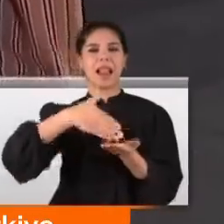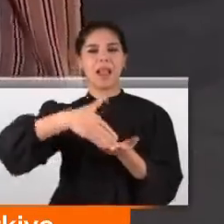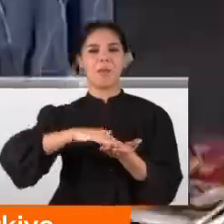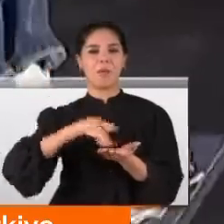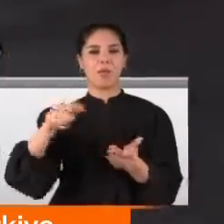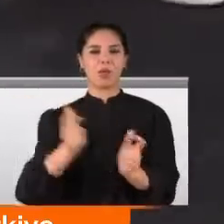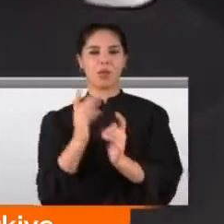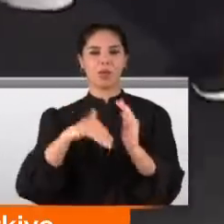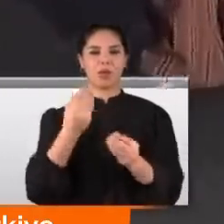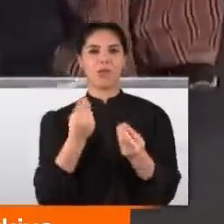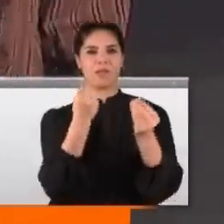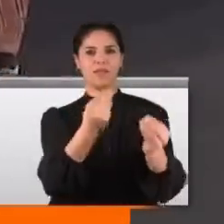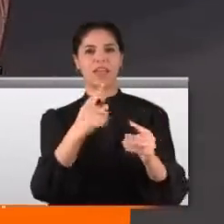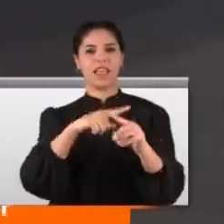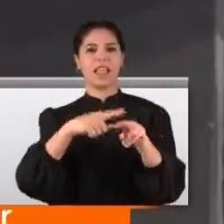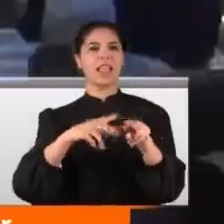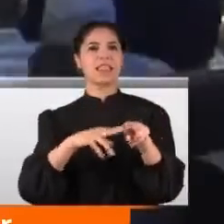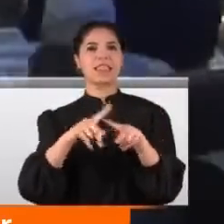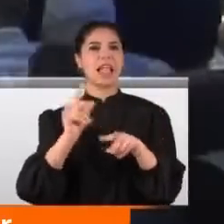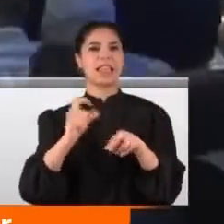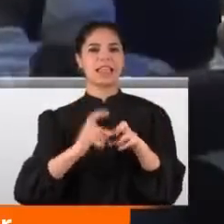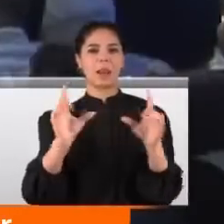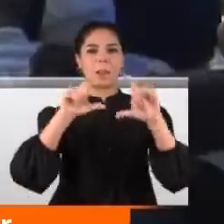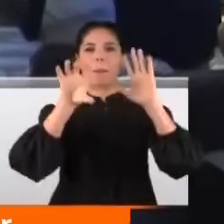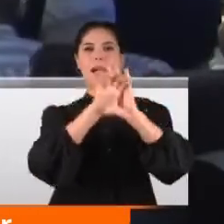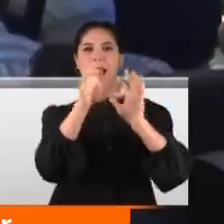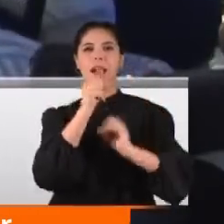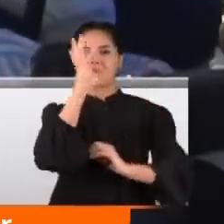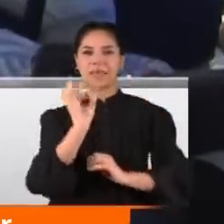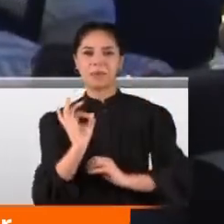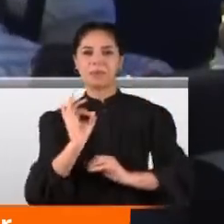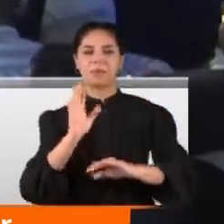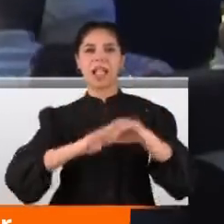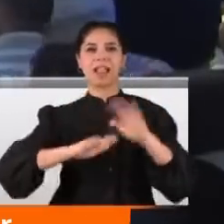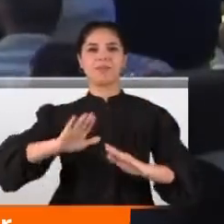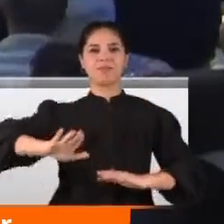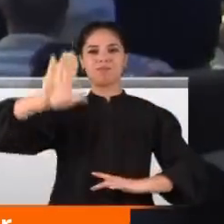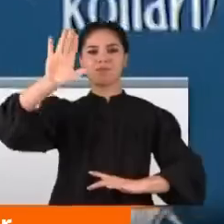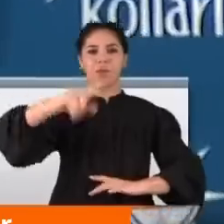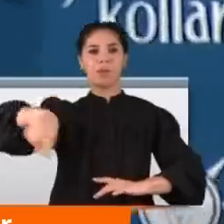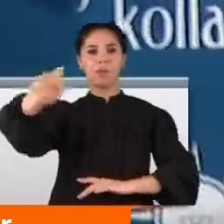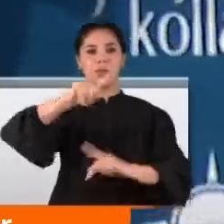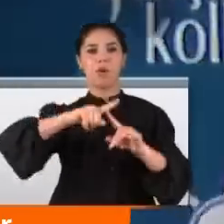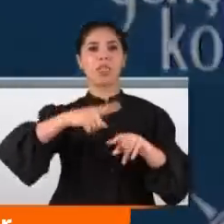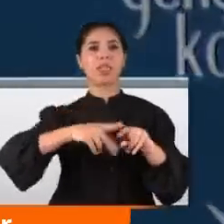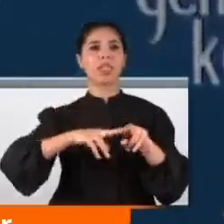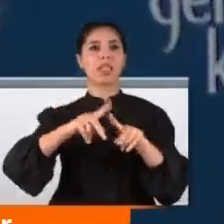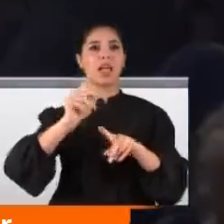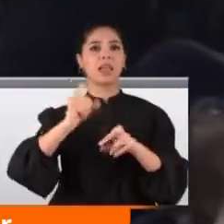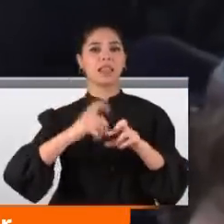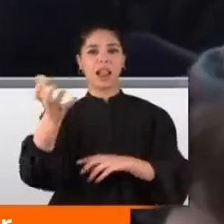sonra inşallah. Takdirname alanlar bir ellerini kaldırsın ya. Maşallah Mahmut Bey. Burada takdirname alanlar